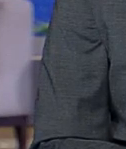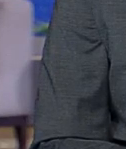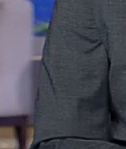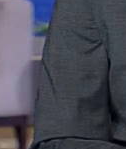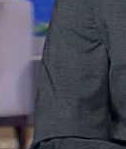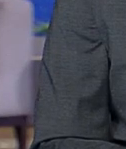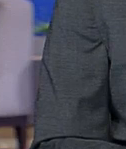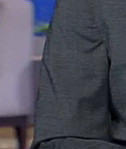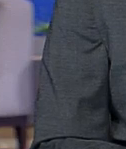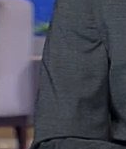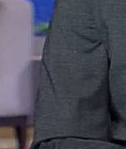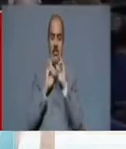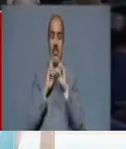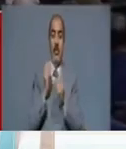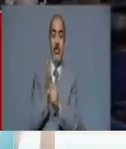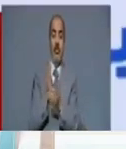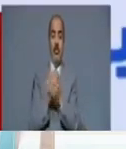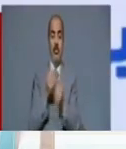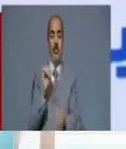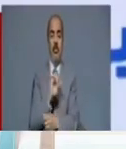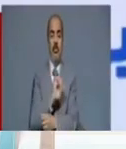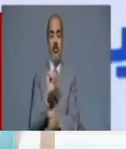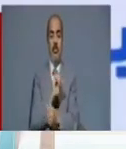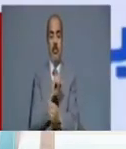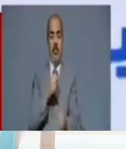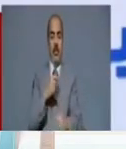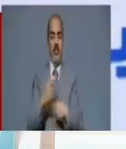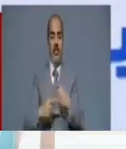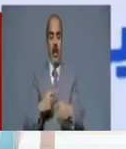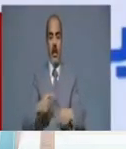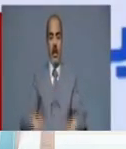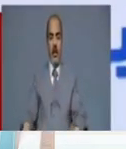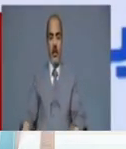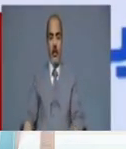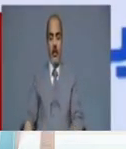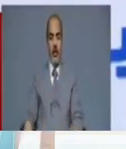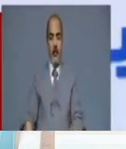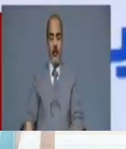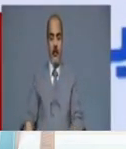اقابل حضرتك، وربنا يعني وفقني الحمد لله ان انا قابلت حضرتك.